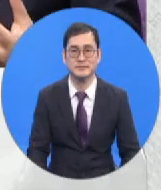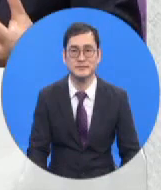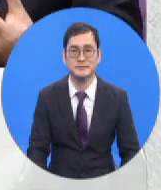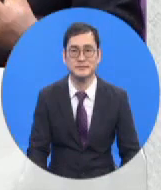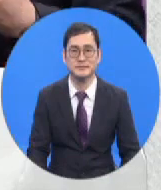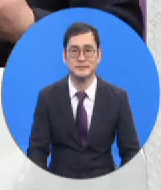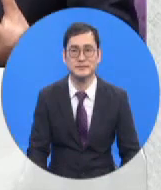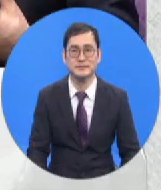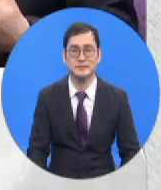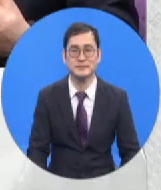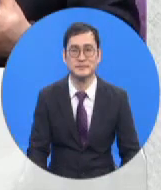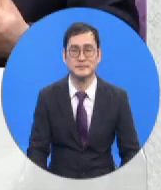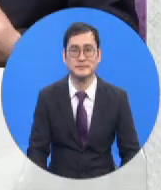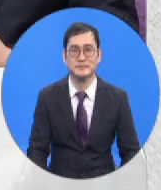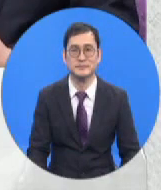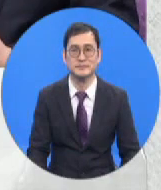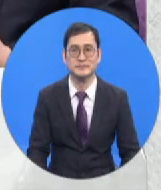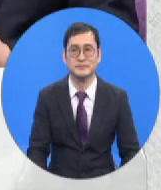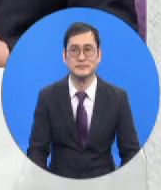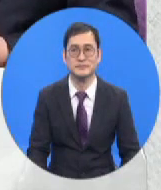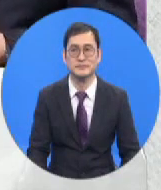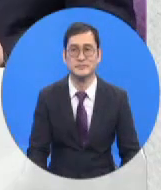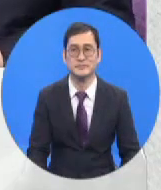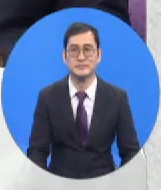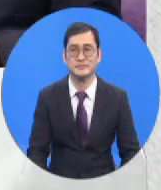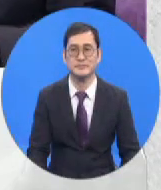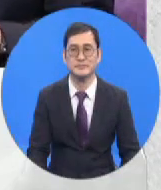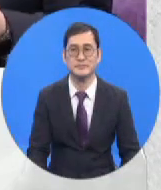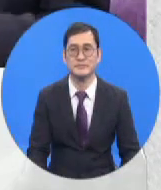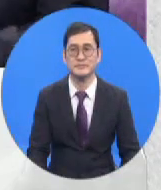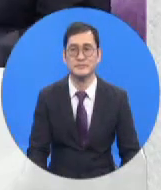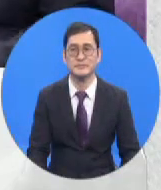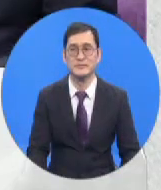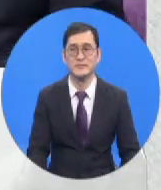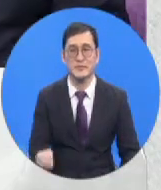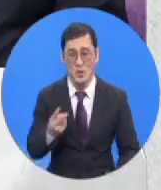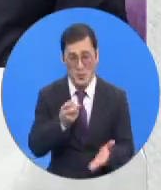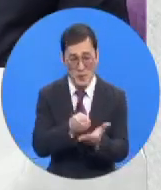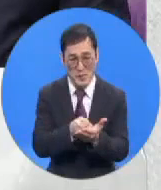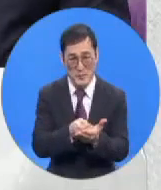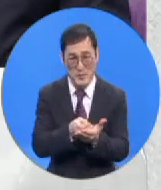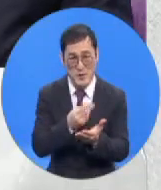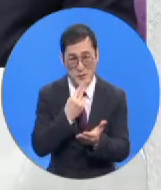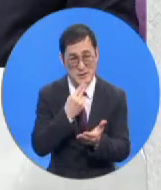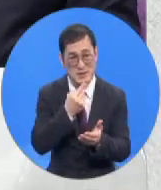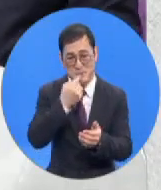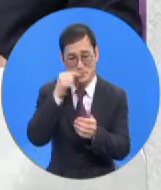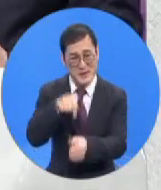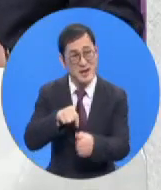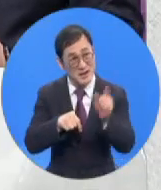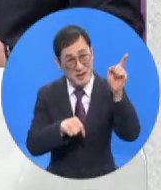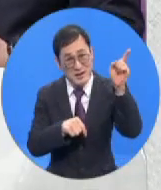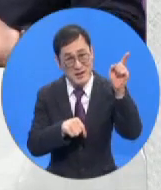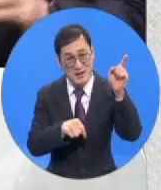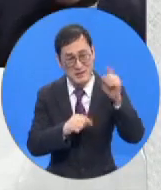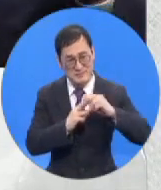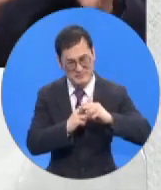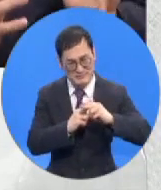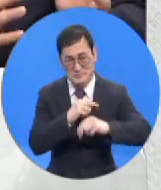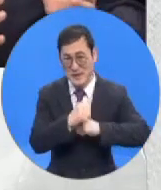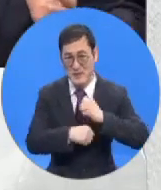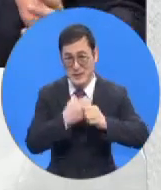행정명령이라고 하는 것이 법률에 의하지 않으면 우현소송에 이를 것은 뻔한 예상들이 다 있는 것이거든요. 그래서 이 문제를 이제는